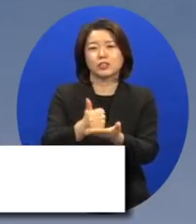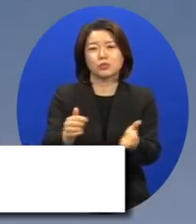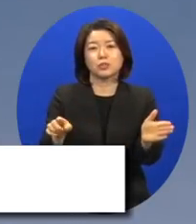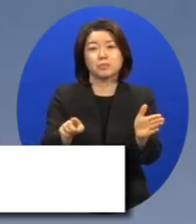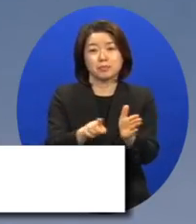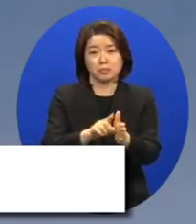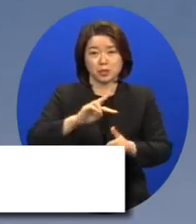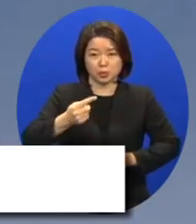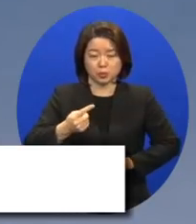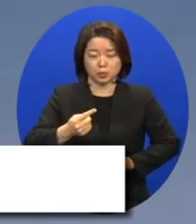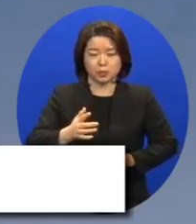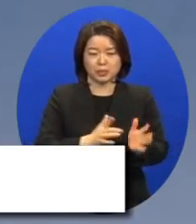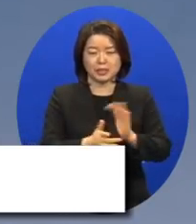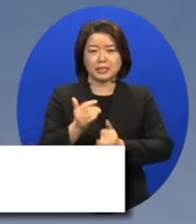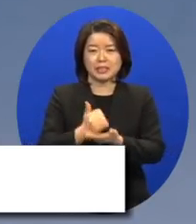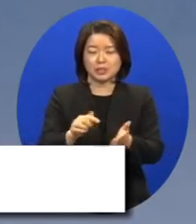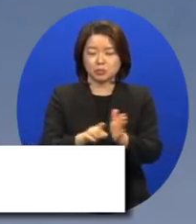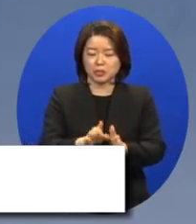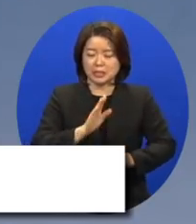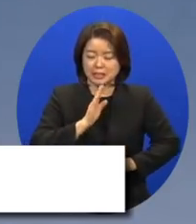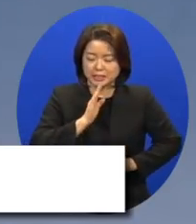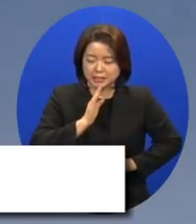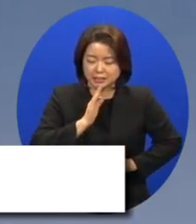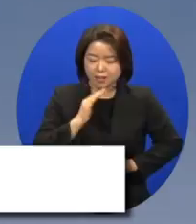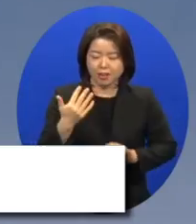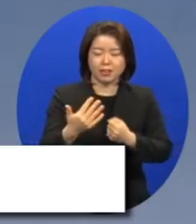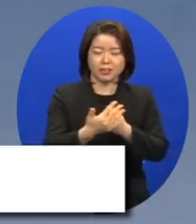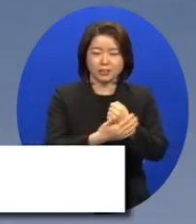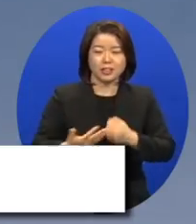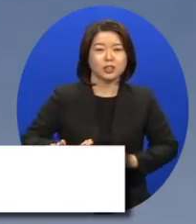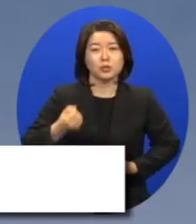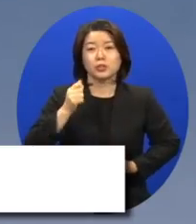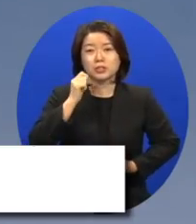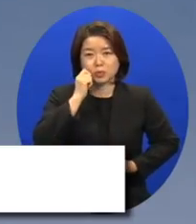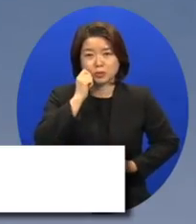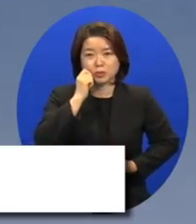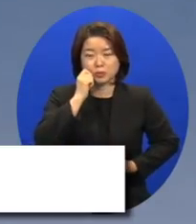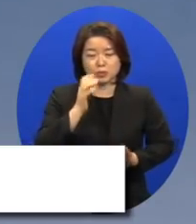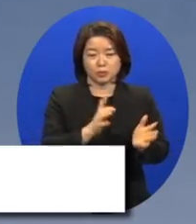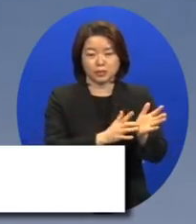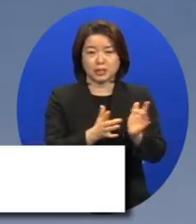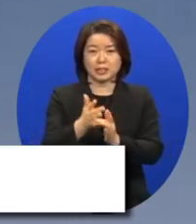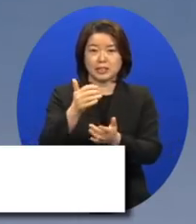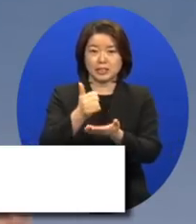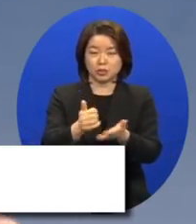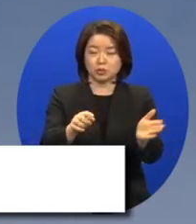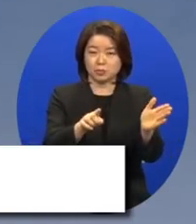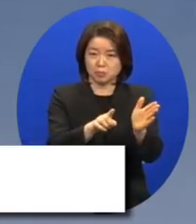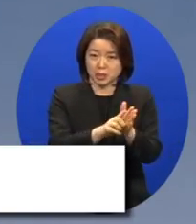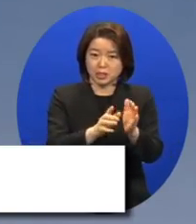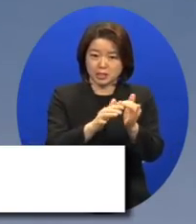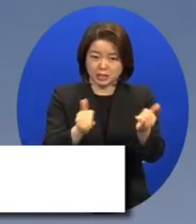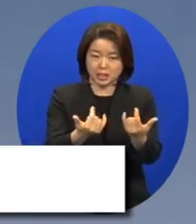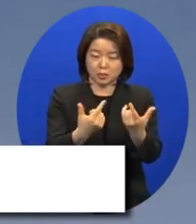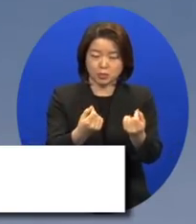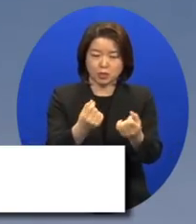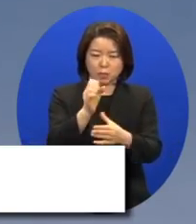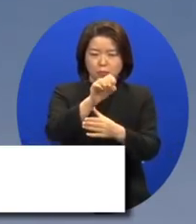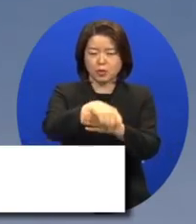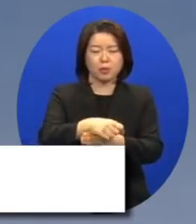예수 믿는 진정한 기쁨과 은혜를 누리지 못하고 예수 믿는 사람으로서 에 삶의 열매가 없는